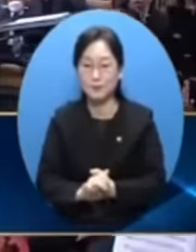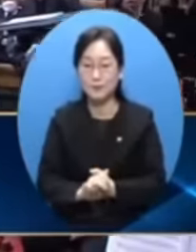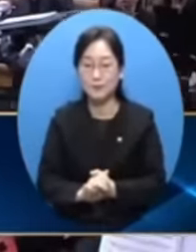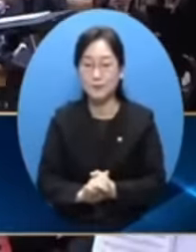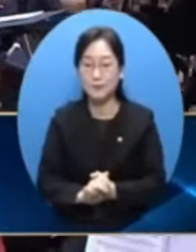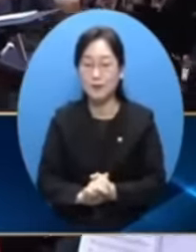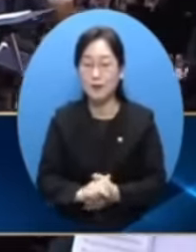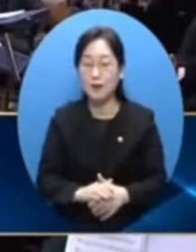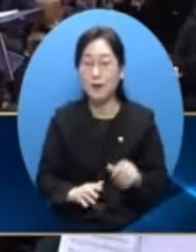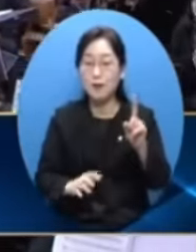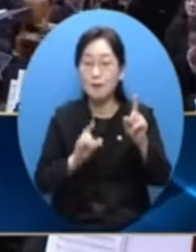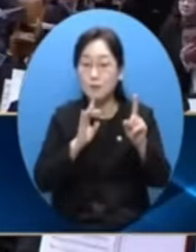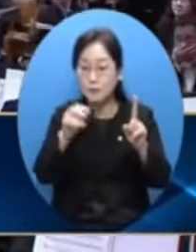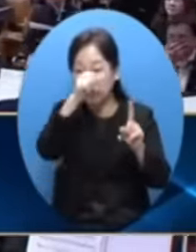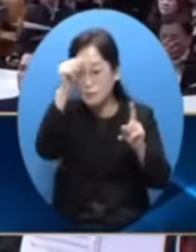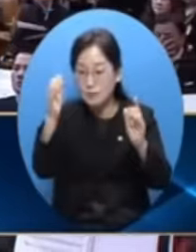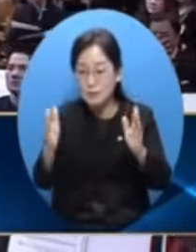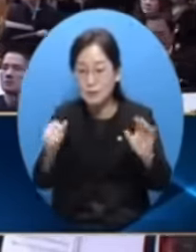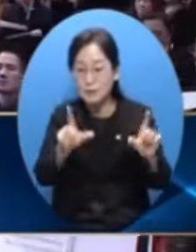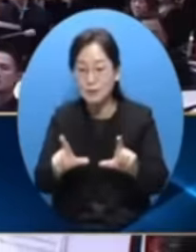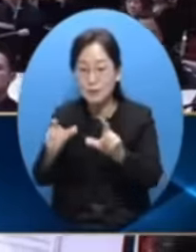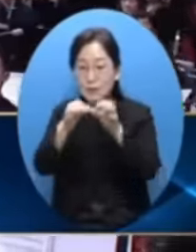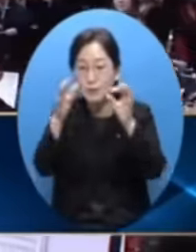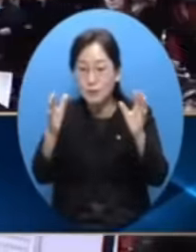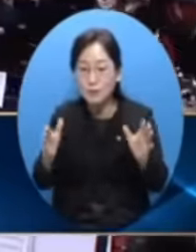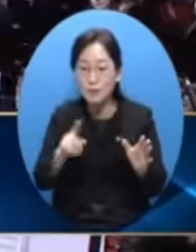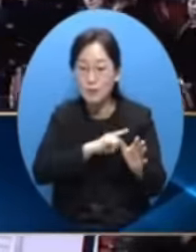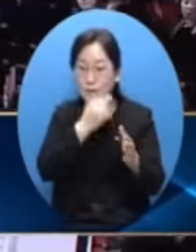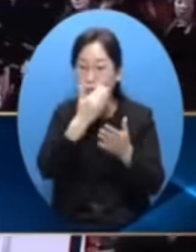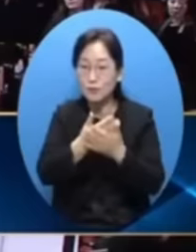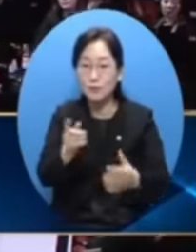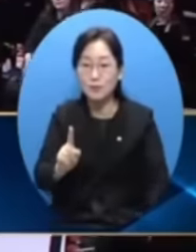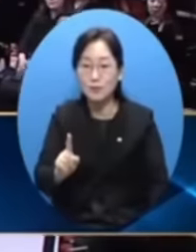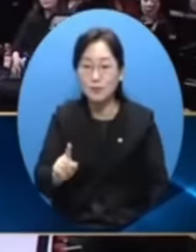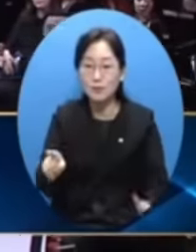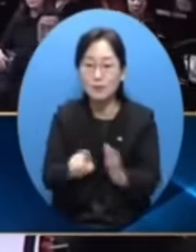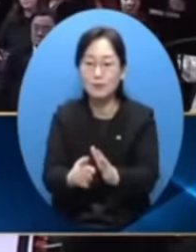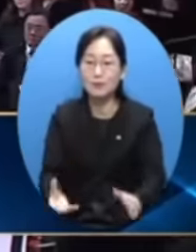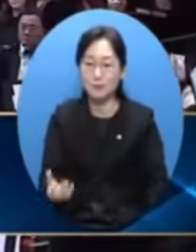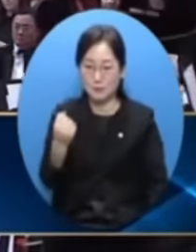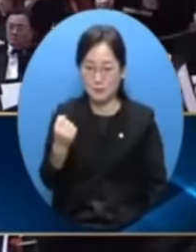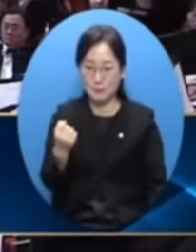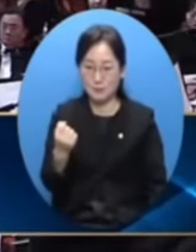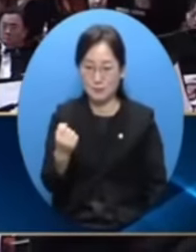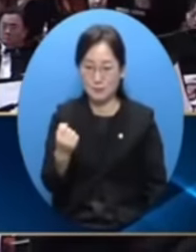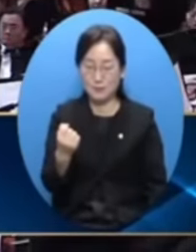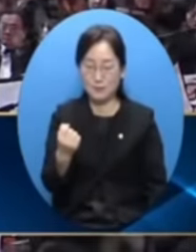단 한 분뿐인 인생길을 살아가는 동안 가장 중요한 것은 신앙을 갖고 살아가는 것입니다.